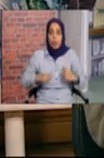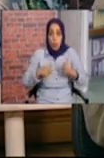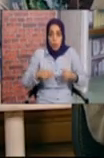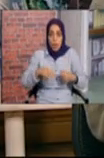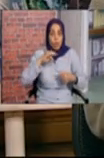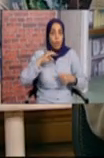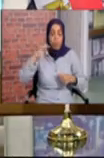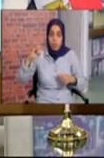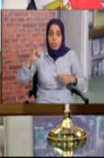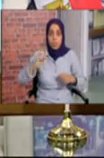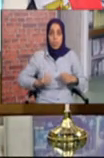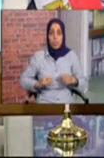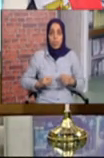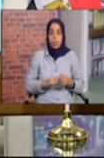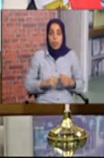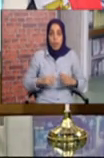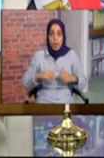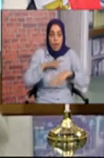سيادة الرئيس